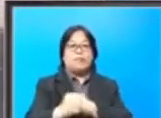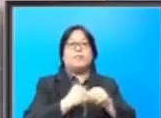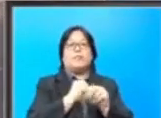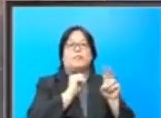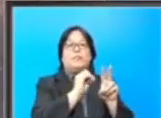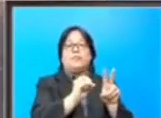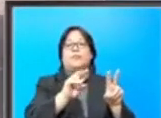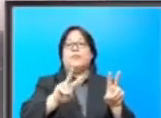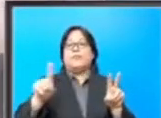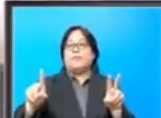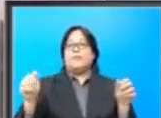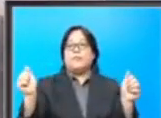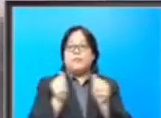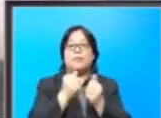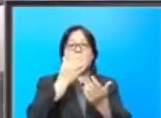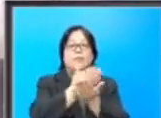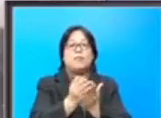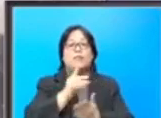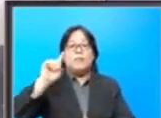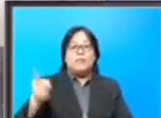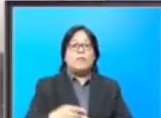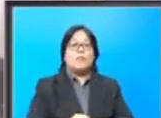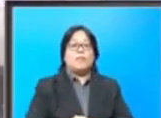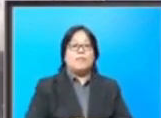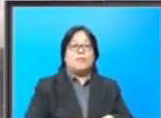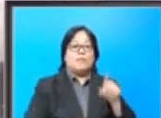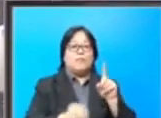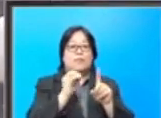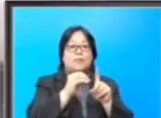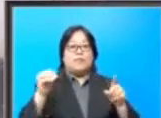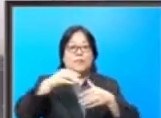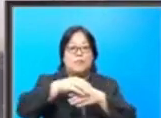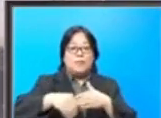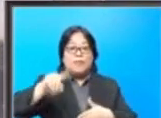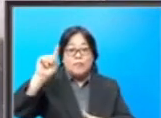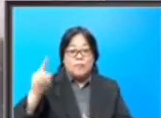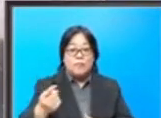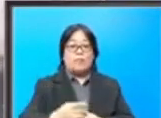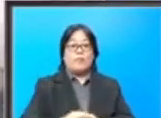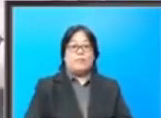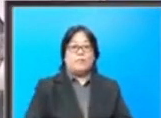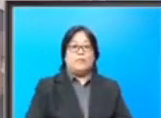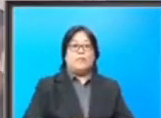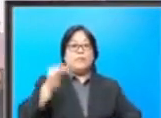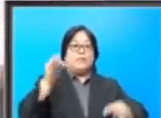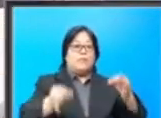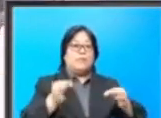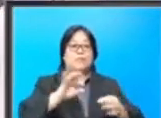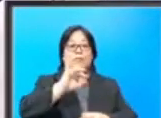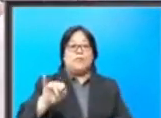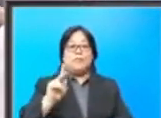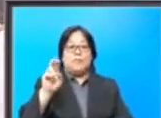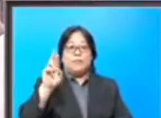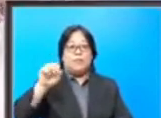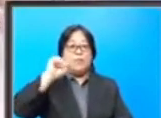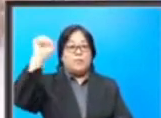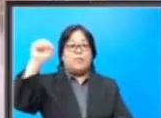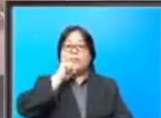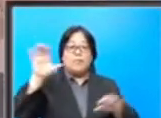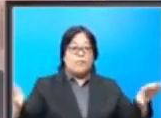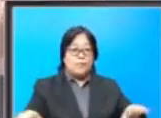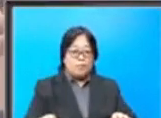2021 dengan peruntukan hanya 100 ringgit saja jika sekiranya jkr Sabah tidak